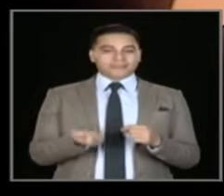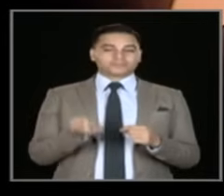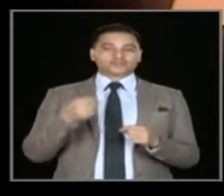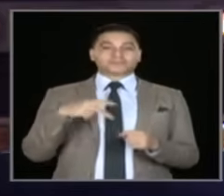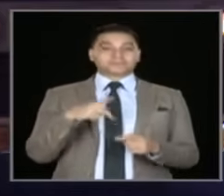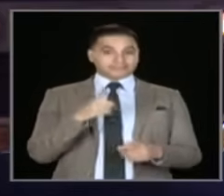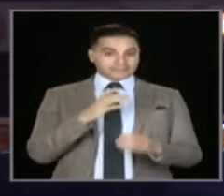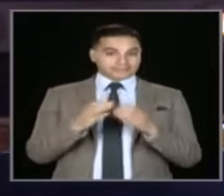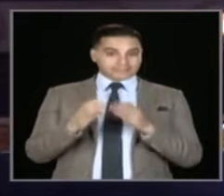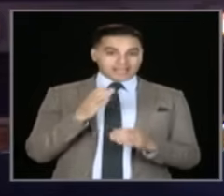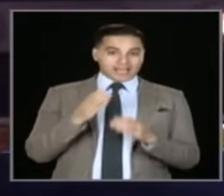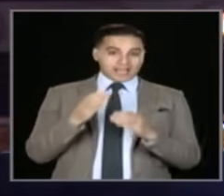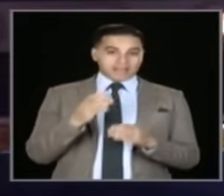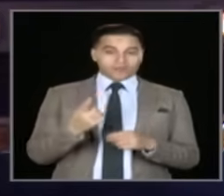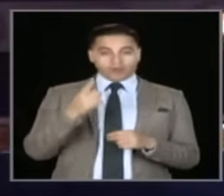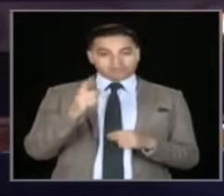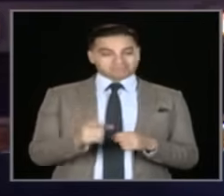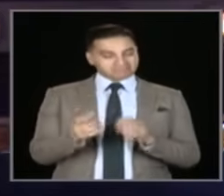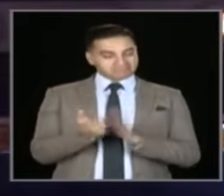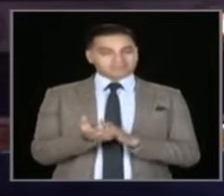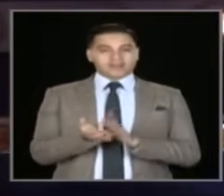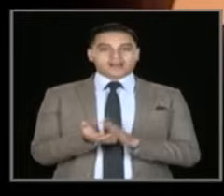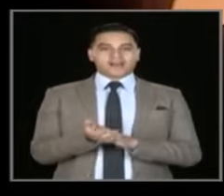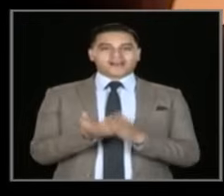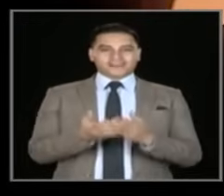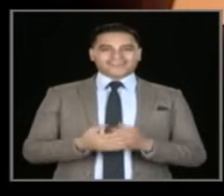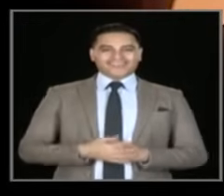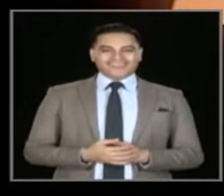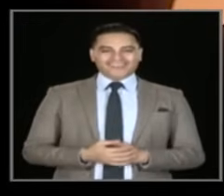85. 85 نقطة، برافو عليك.